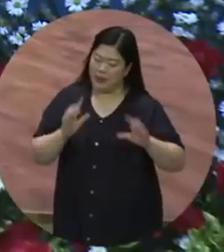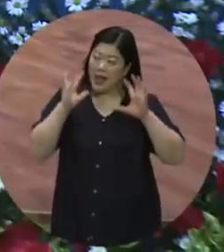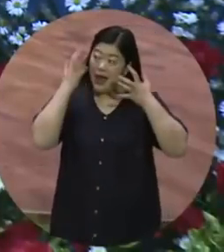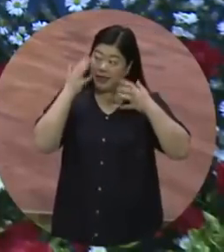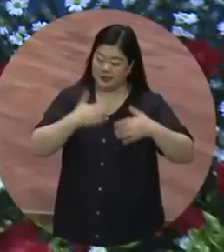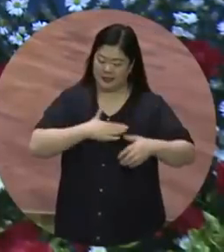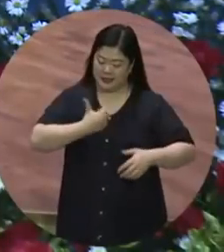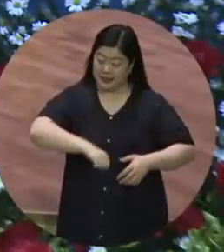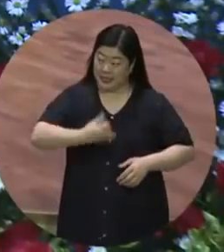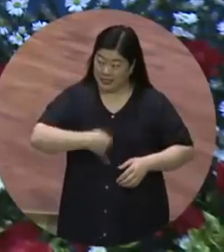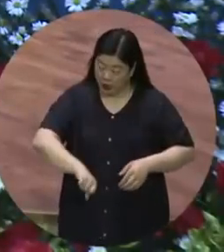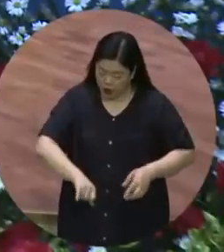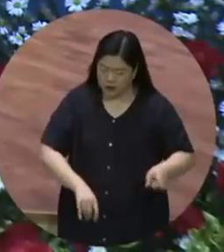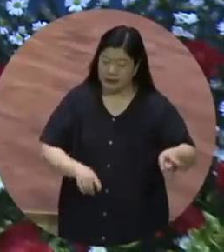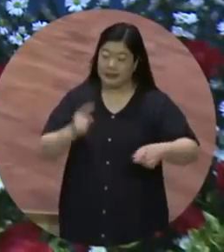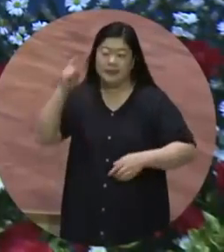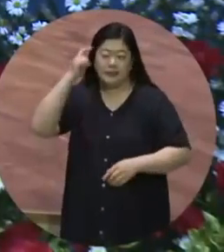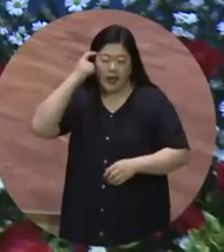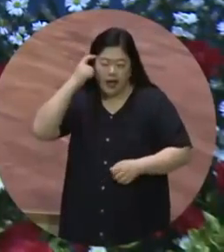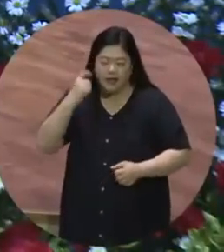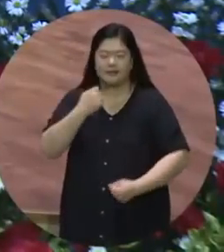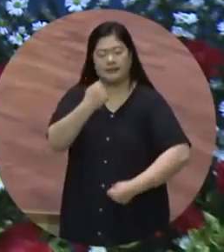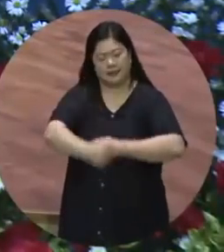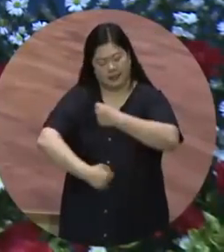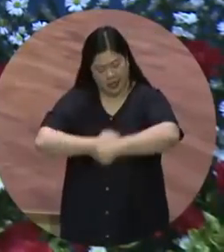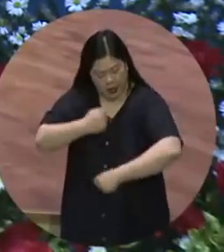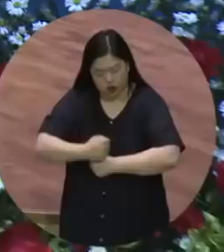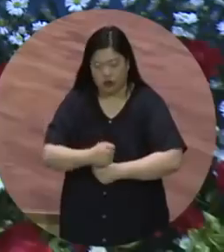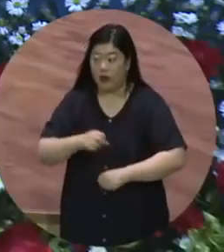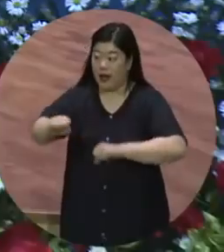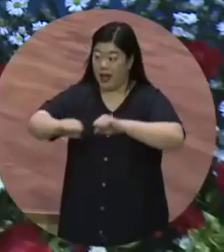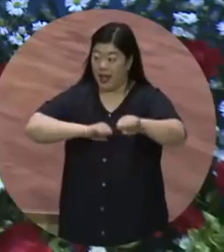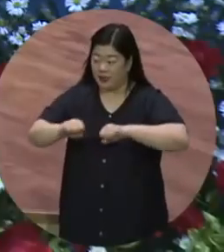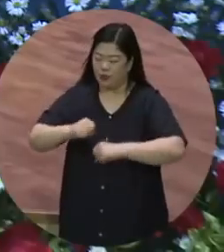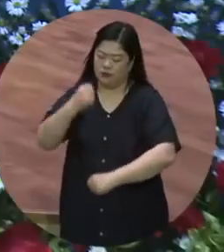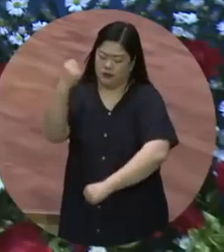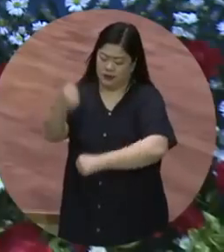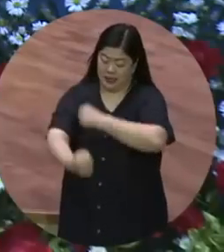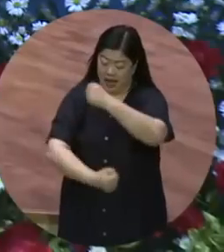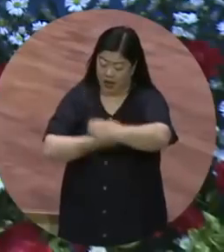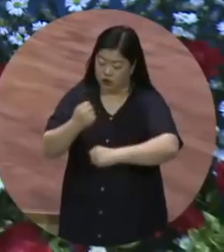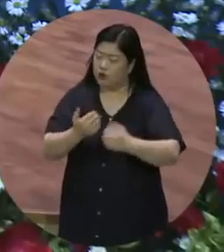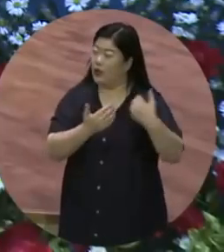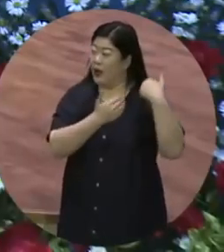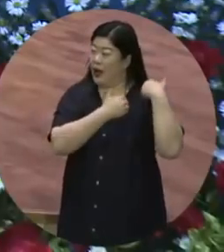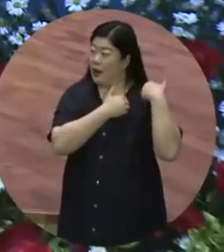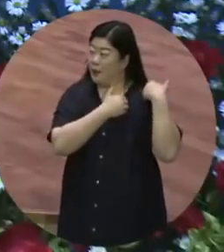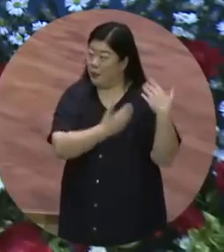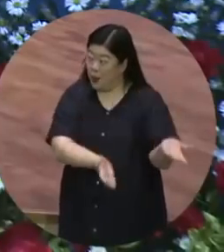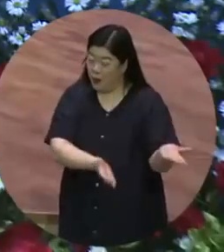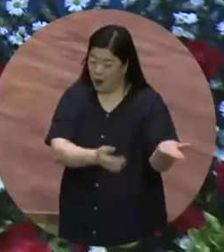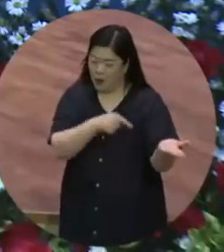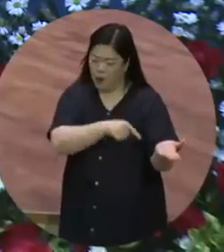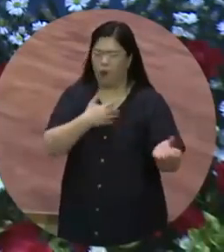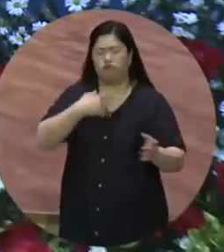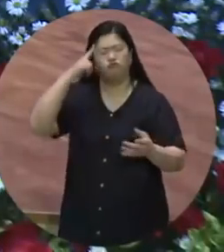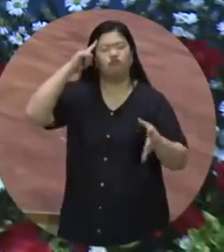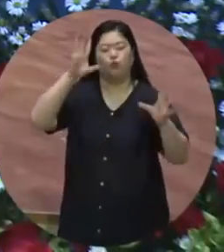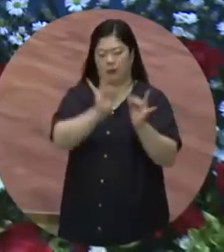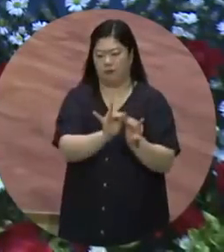자유롭게 생각하고 행동하도록 내버려 두는 것이 좋다고 생각합니다.